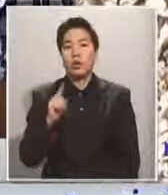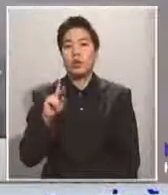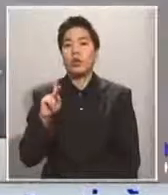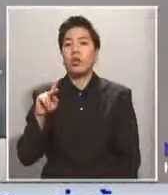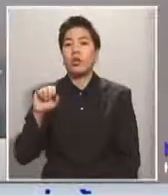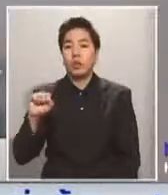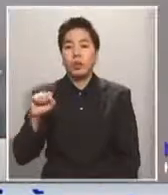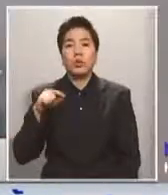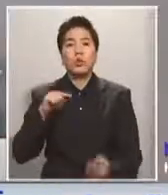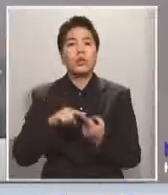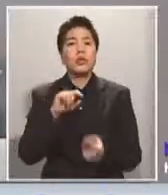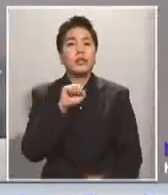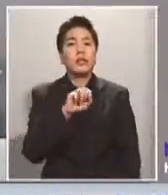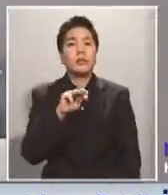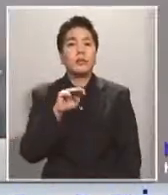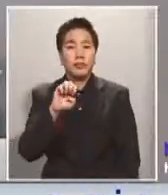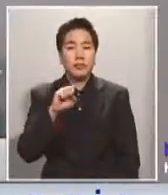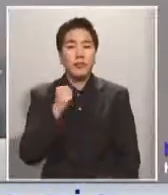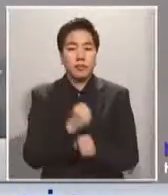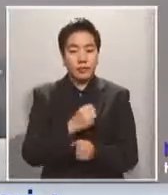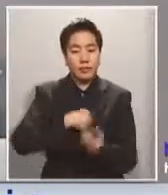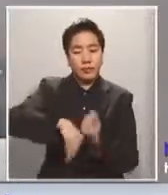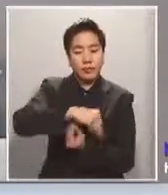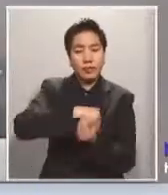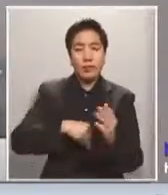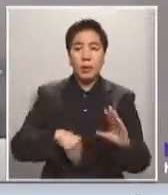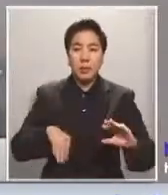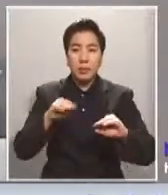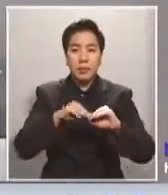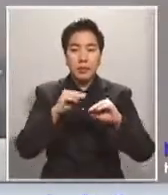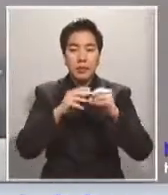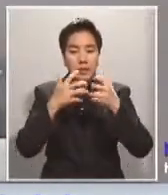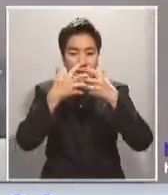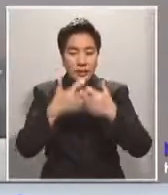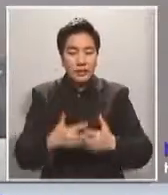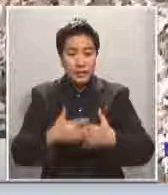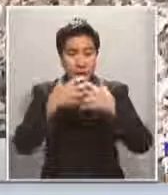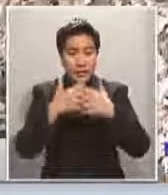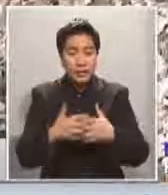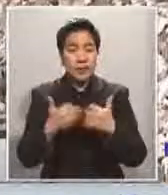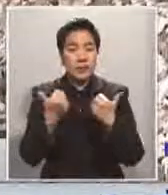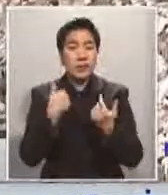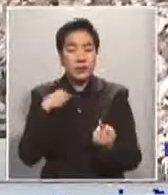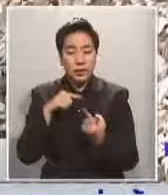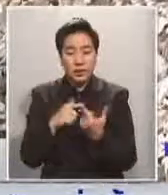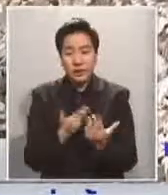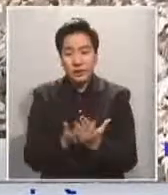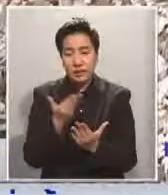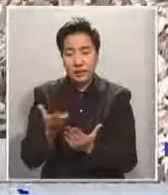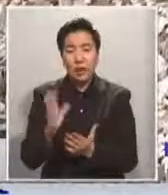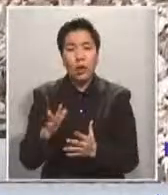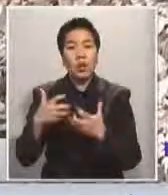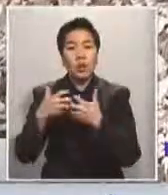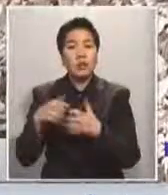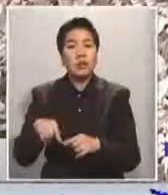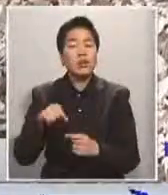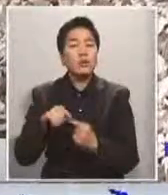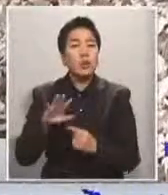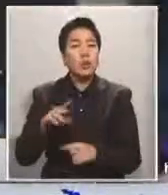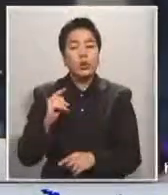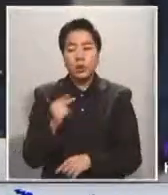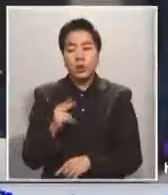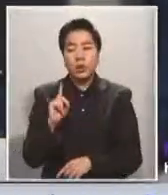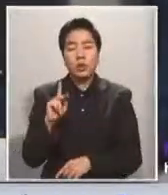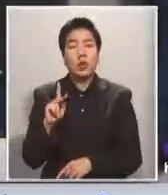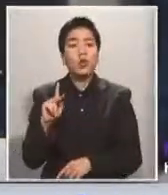อ้ ก็เอามาเป็นทุนหมุนเวียนแล้วก็มาเพิ่มเครื่องจักรครับ เป็นลูกค้าทกสมานานหรือยังครับเนี่ย ก็ประมาณ8ปี